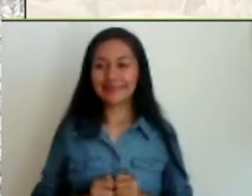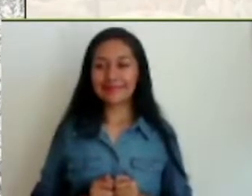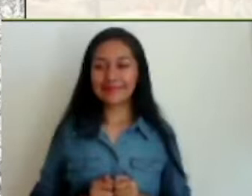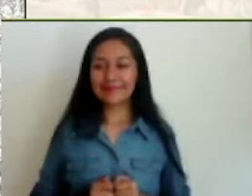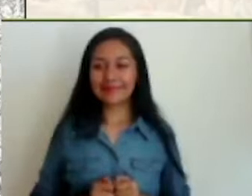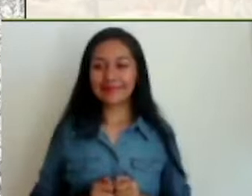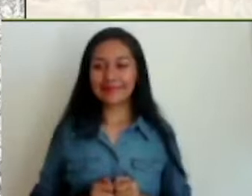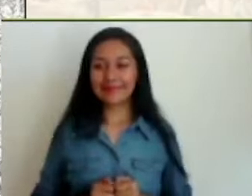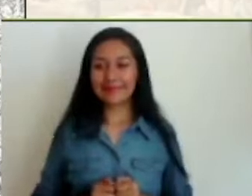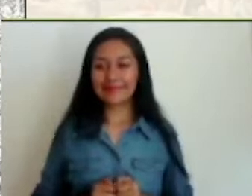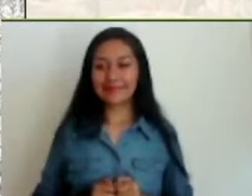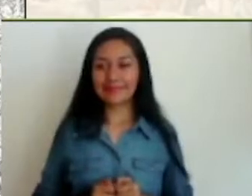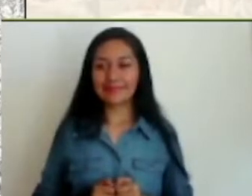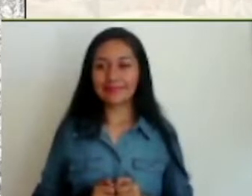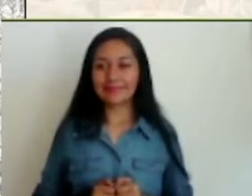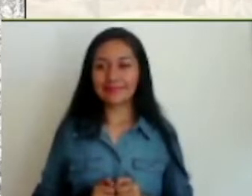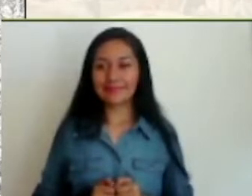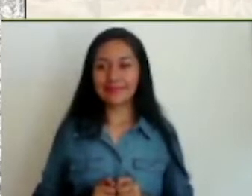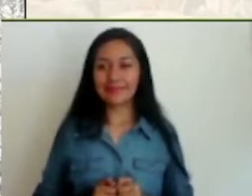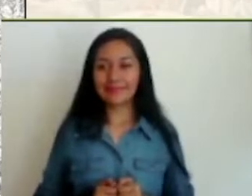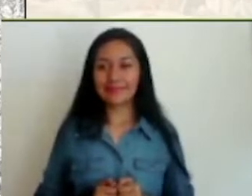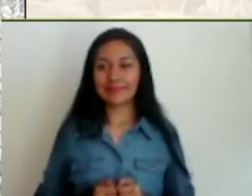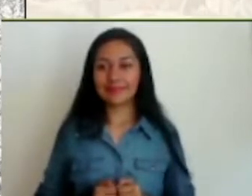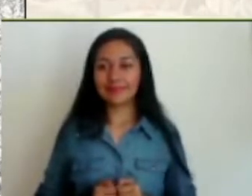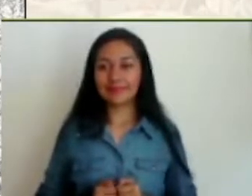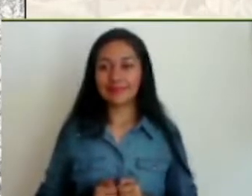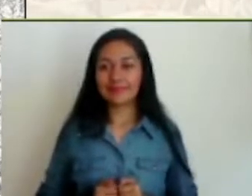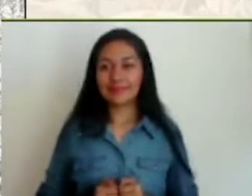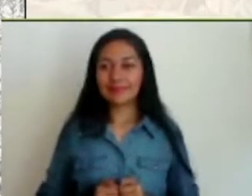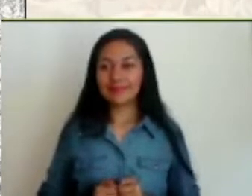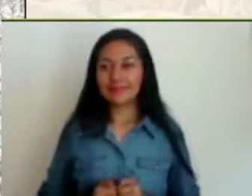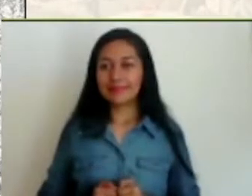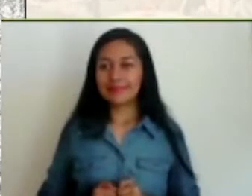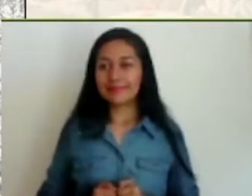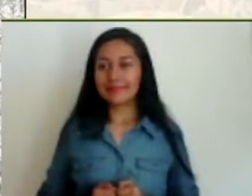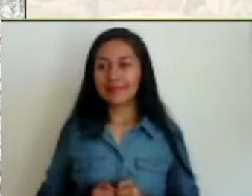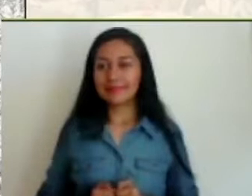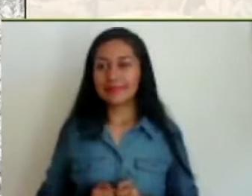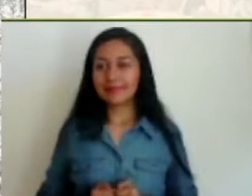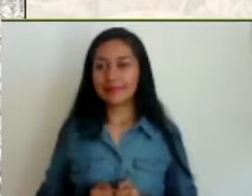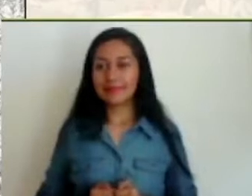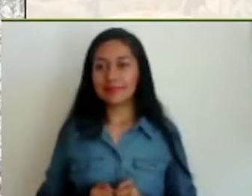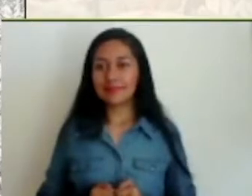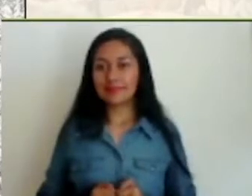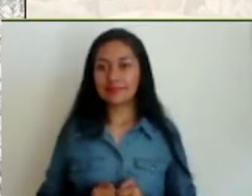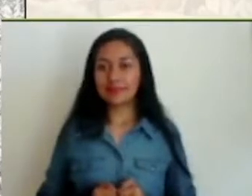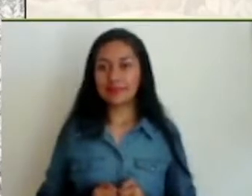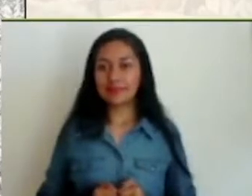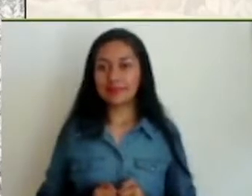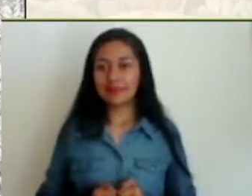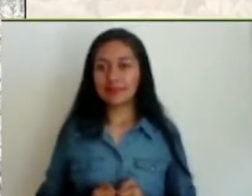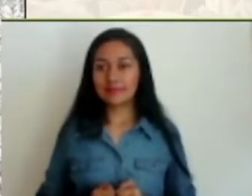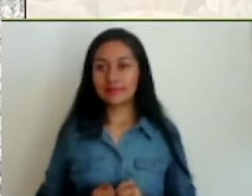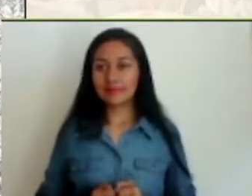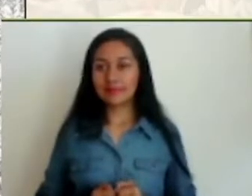della peste. Questa è la seconda grande festa, tuttora assolutamente osservata dalla popolazione veneziana, la festa del